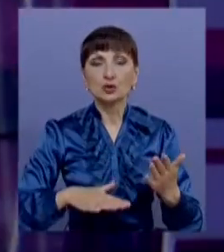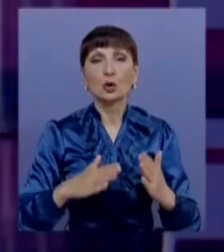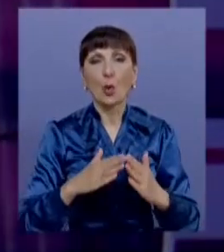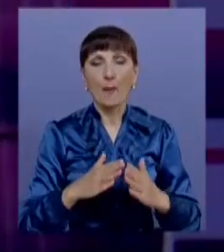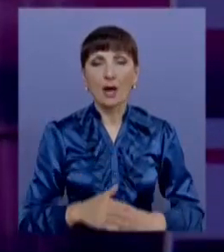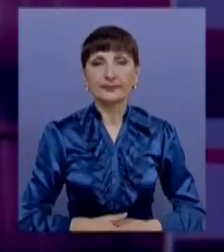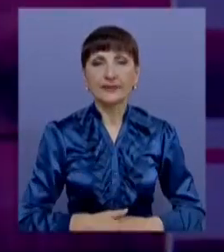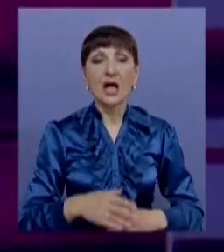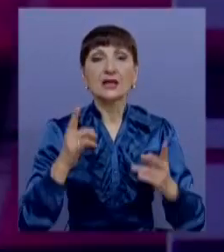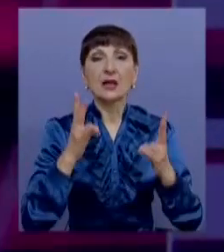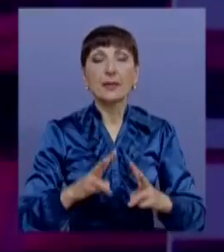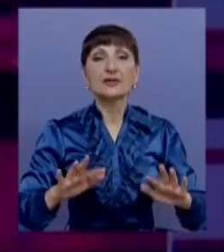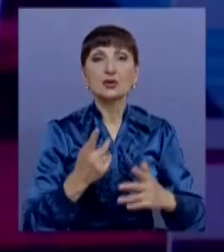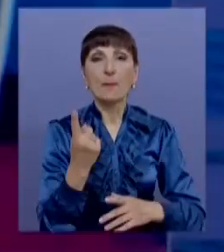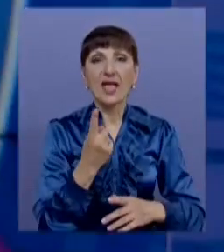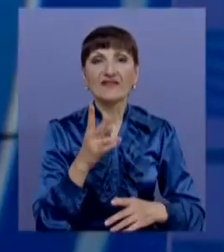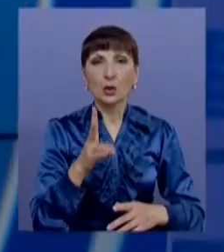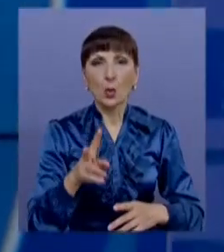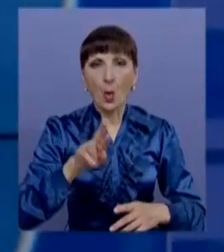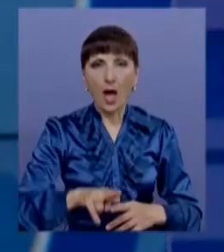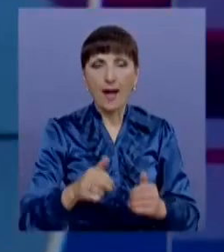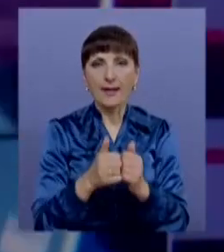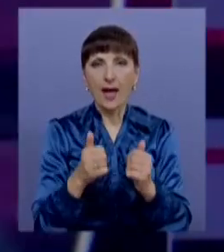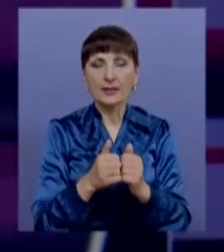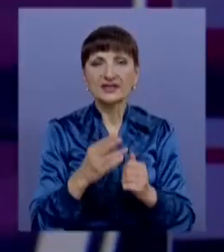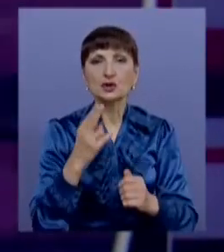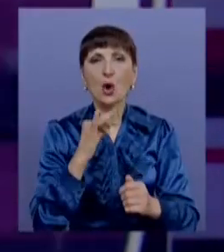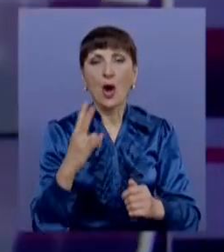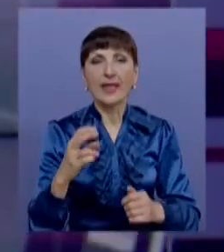амбулаторно. Напомню, ДТП произошло 1 июля недалеко от Сона Алатауского района.